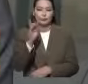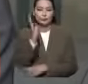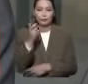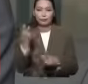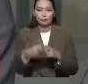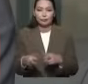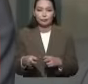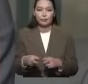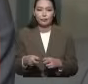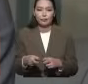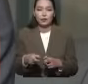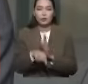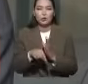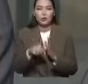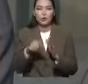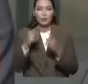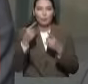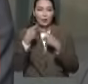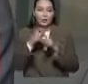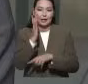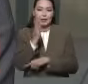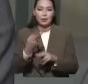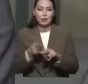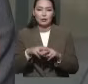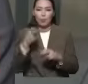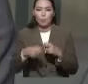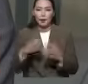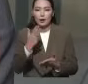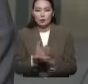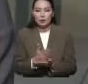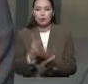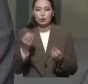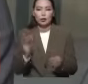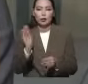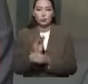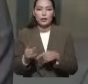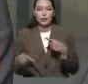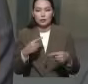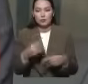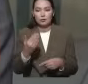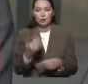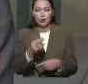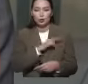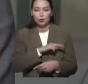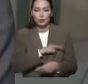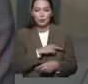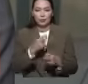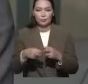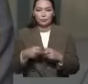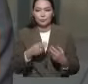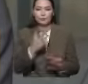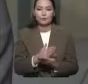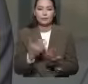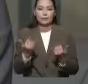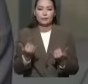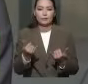негізгі құрылымы зақымдалған жоқ, ешқандай ақау болған жоқ, тек қана қосымша элементтері, кейбір элементтері ғана зақымдалған. Сондықтан бұл